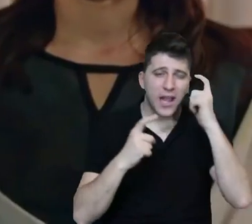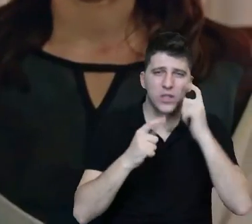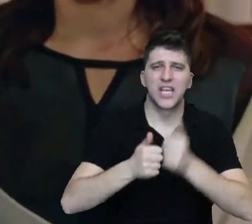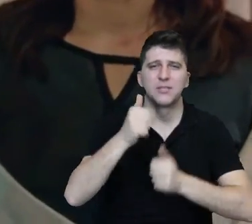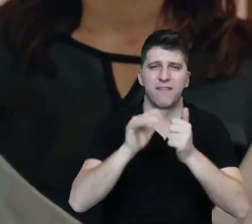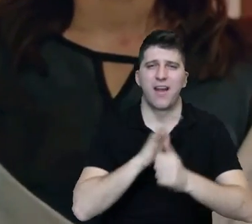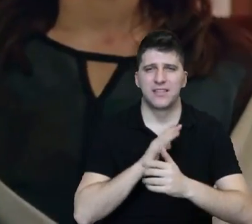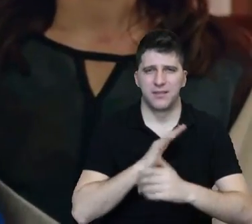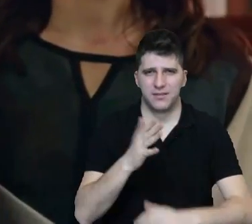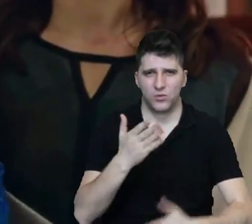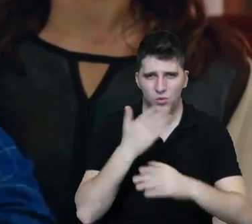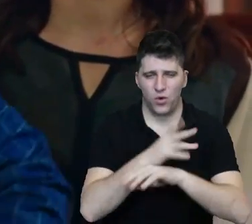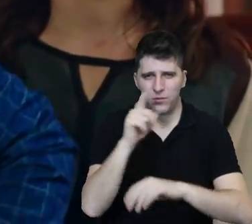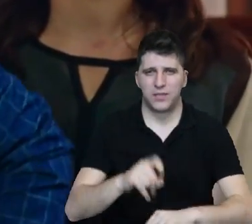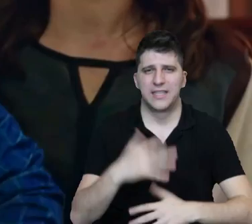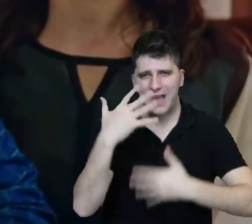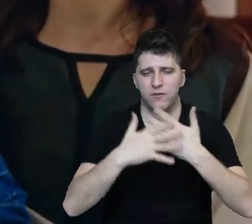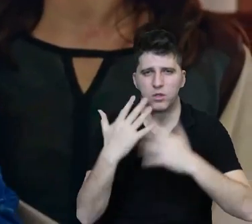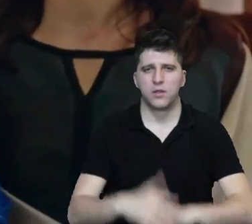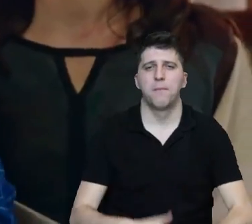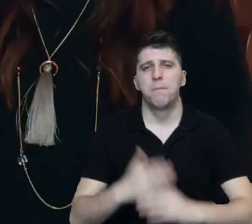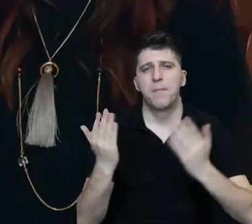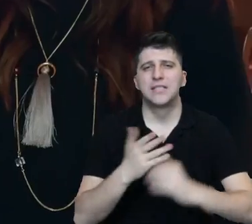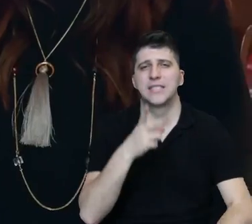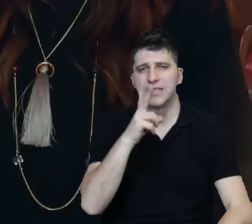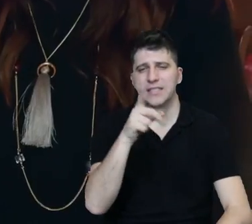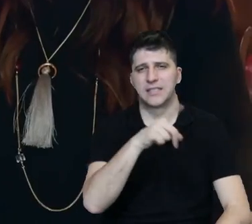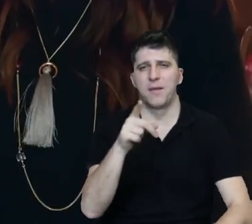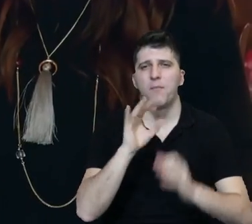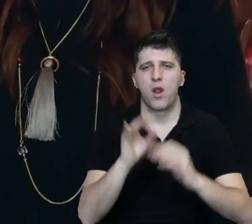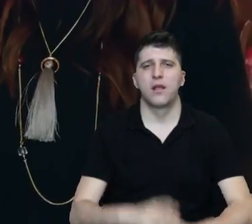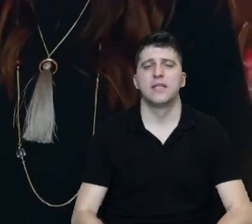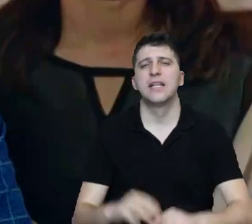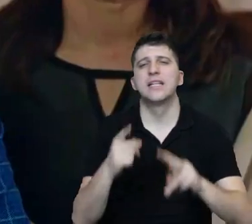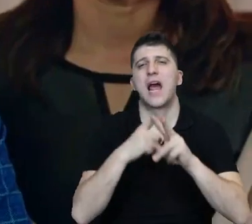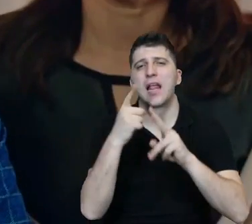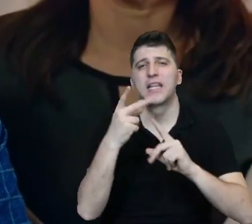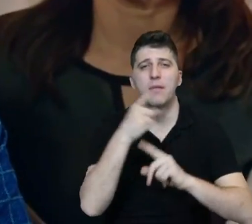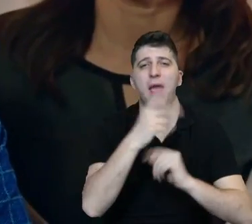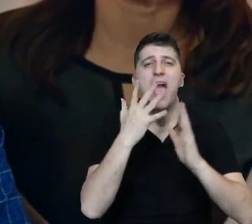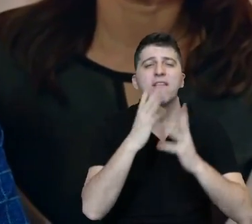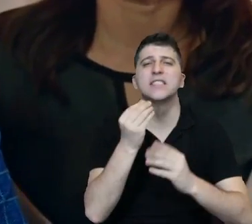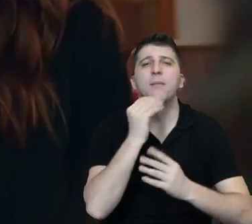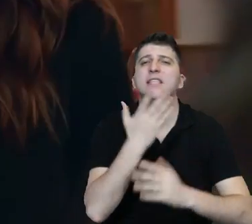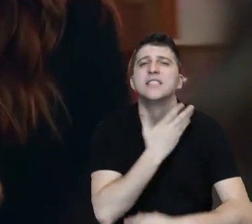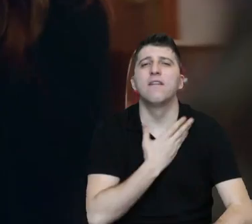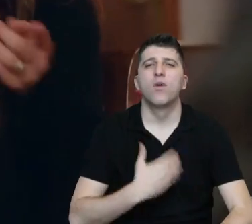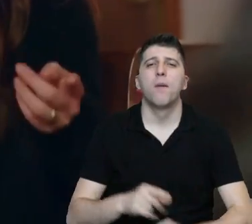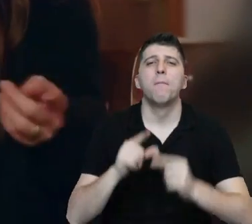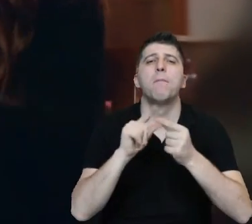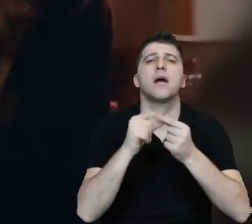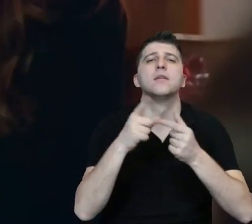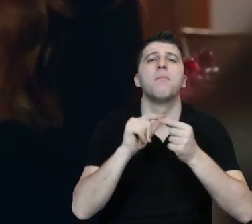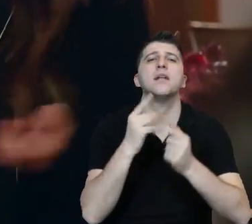bir yarışma vardı ya, değil mi televizyonda? Mesela sizde böyle ne lan? İbrahim en çok hangi yemeği seviyor?